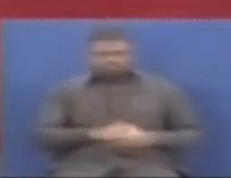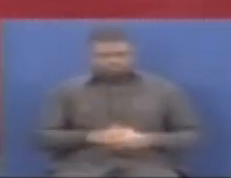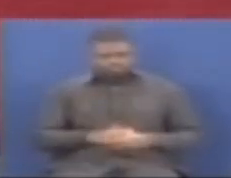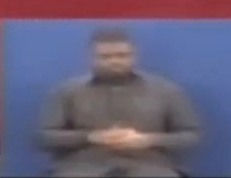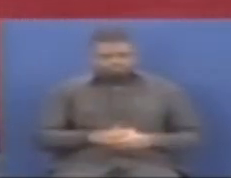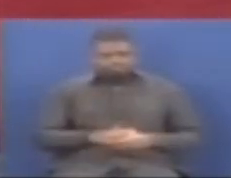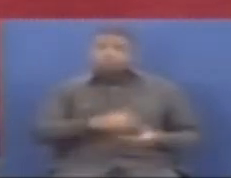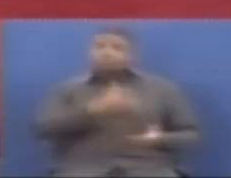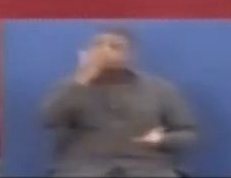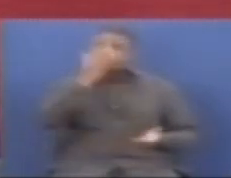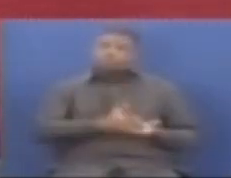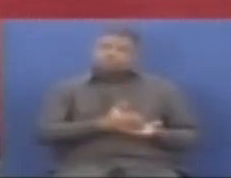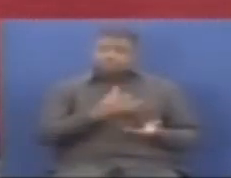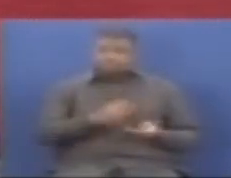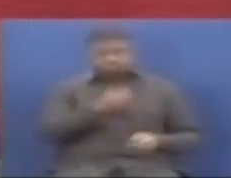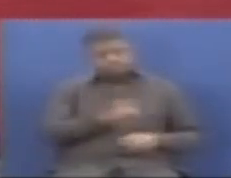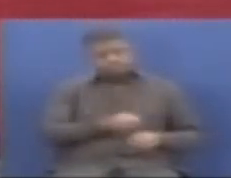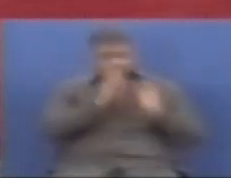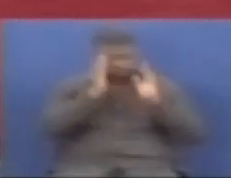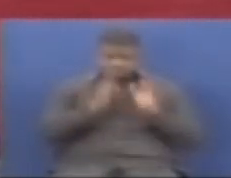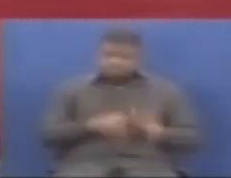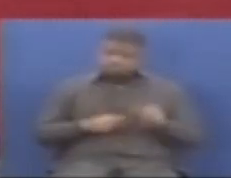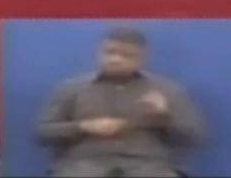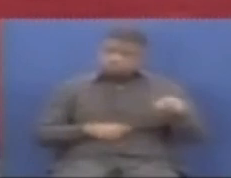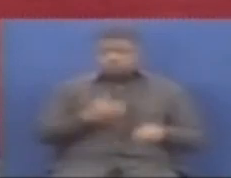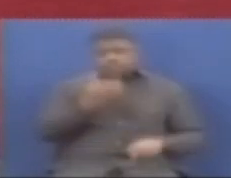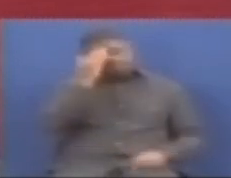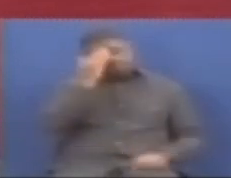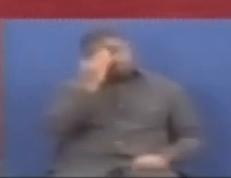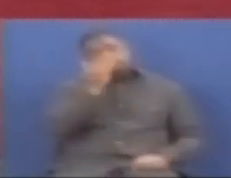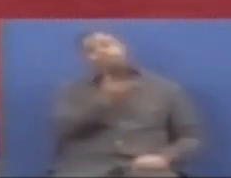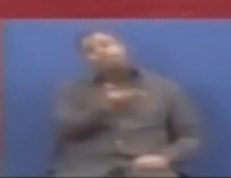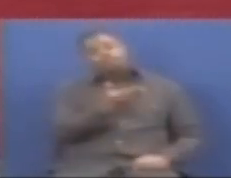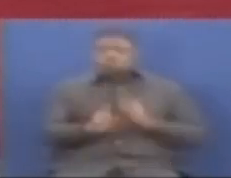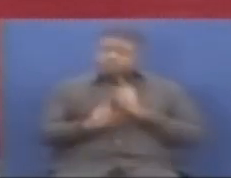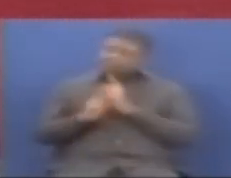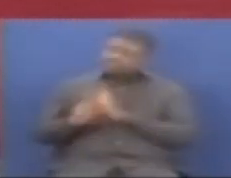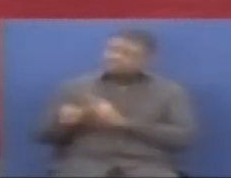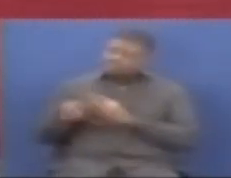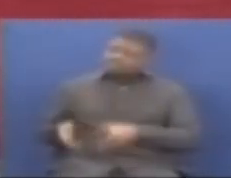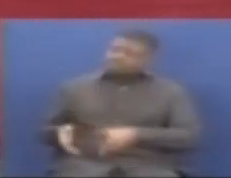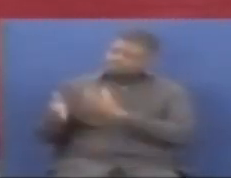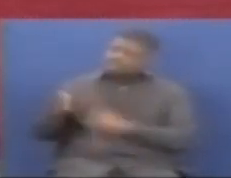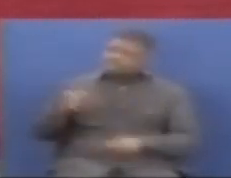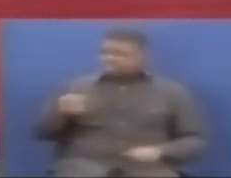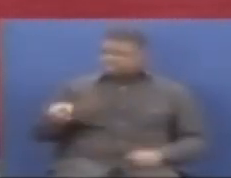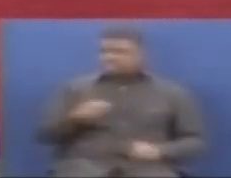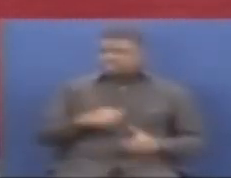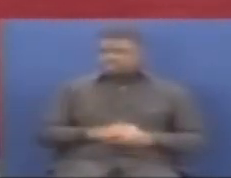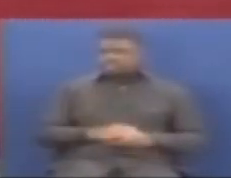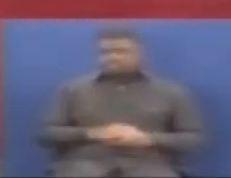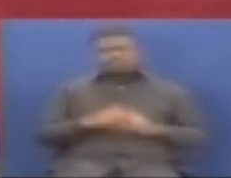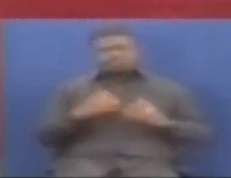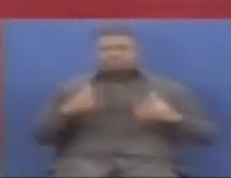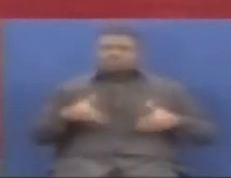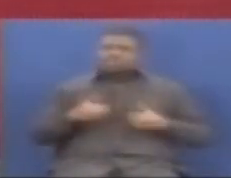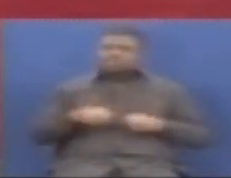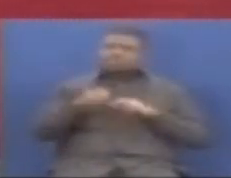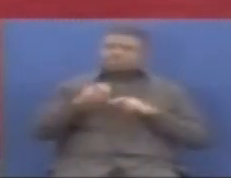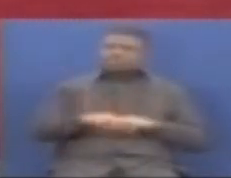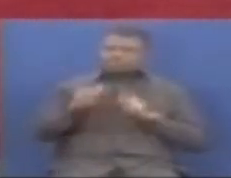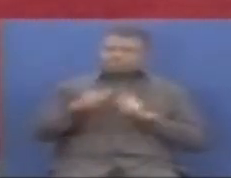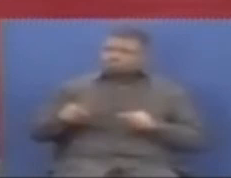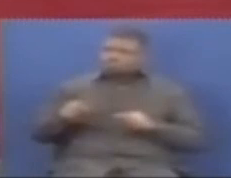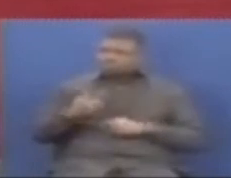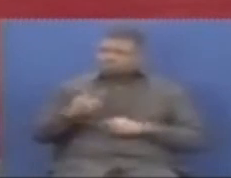hii. Lakini barabara hii tunaitazama sambamba na barabara ya kutoka Karatu Kilimapunda kuja Mburu mjini, kuja Dongobeshi kwenda Haidom